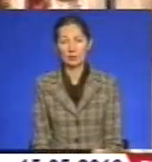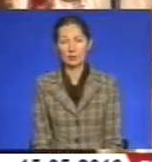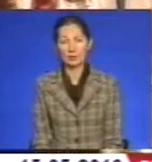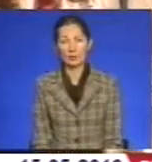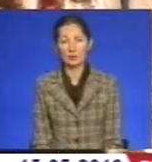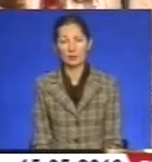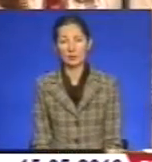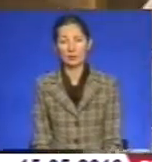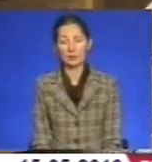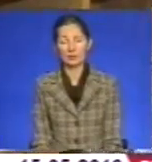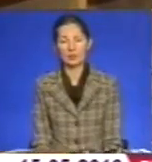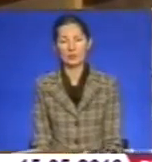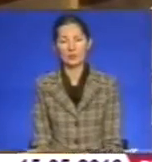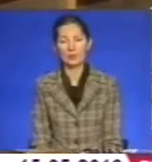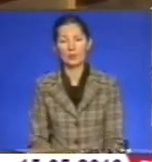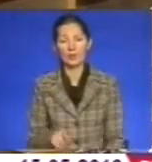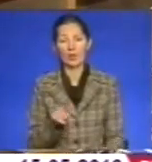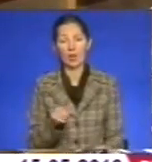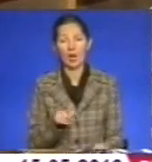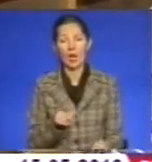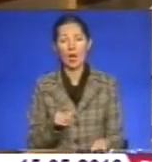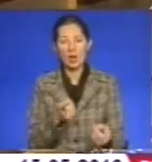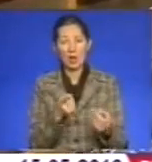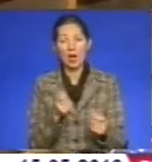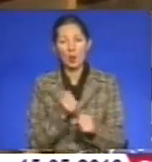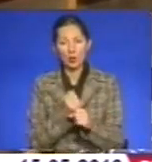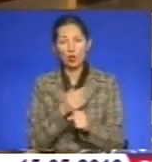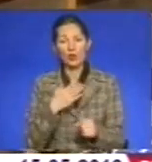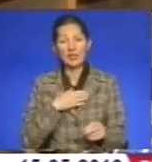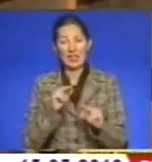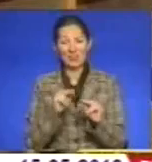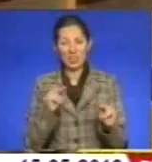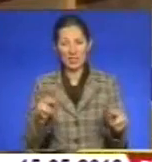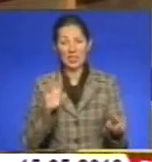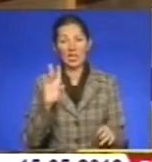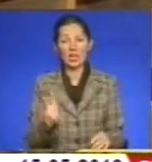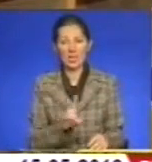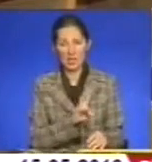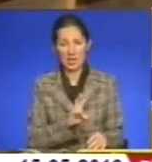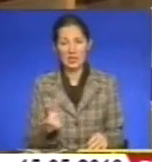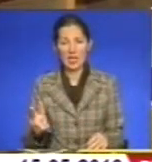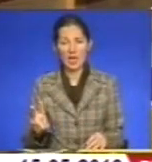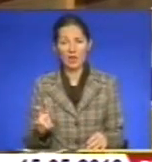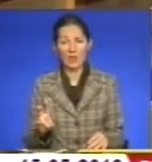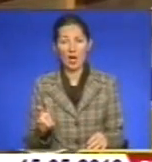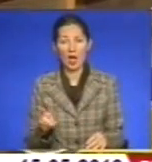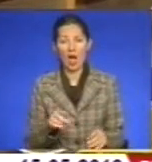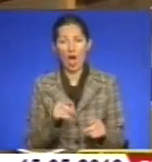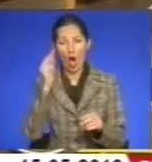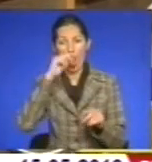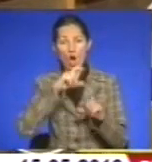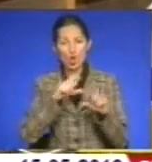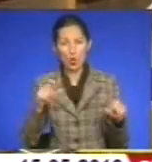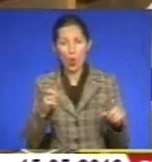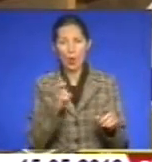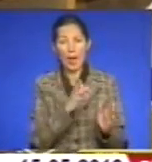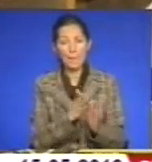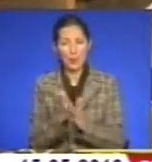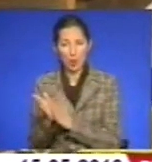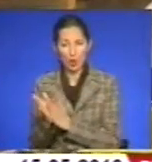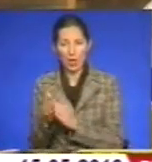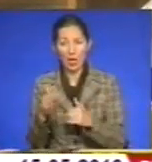Бог допоможе. Задіяні в нас і вчителі, і церква, і школа, бібліотека, і